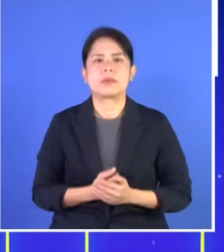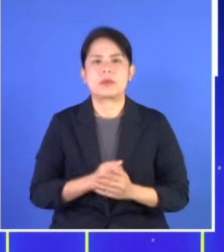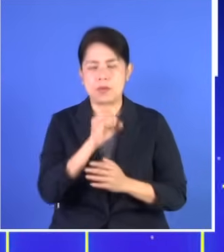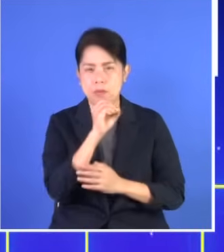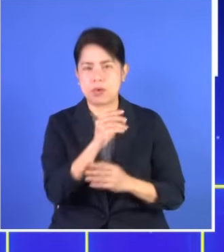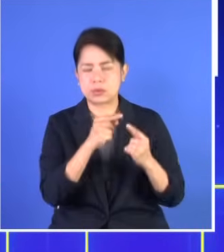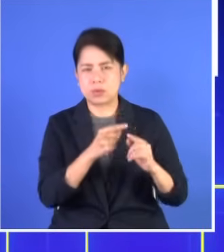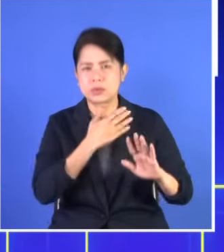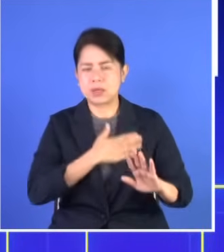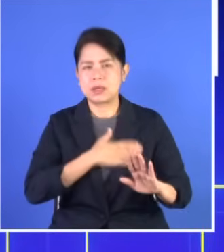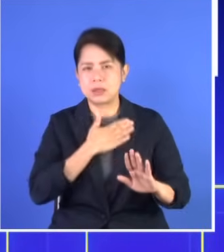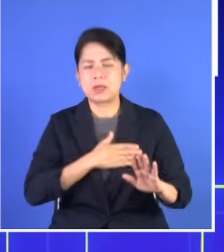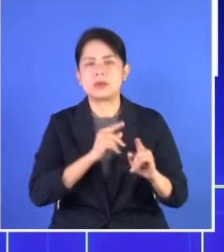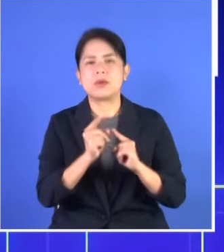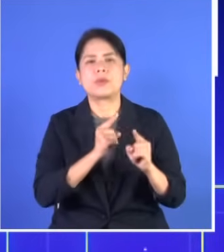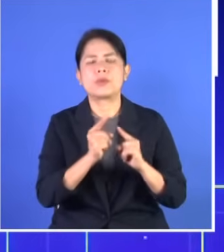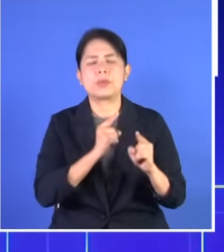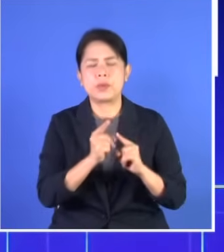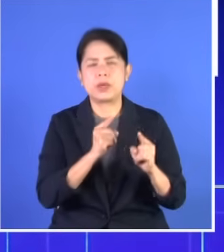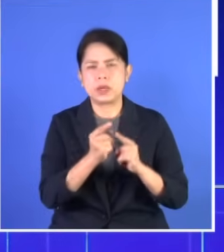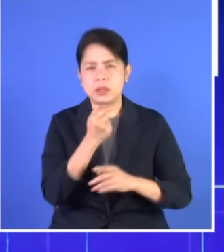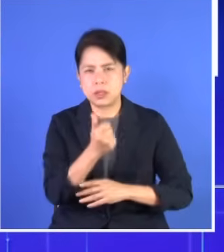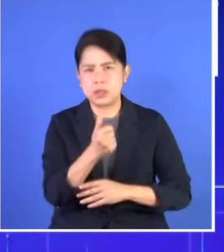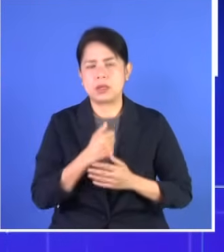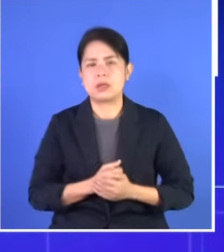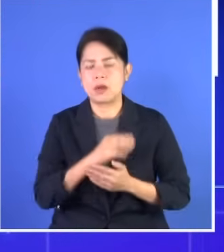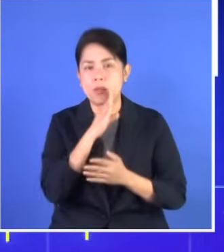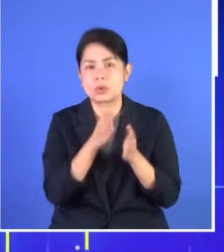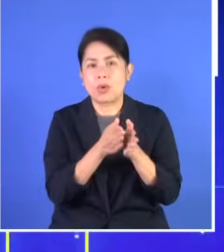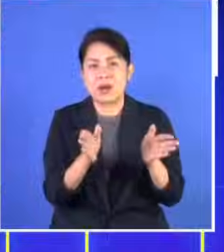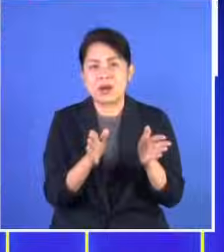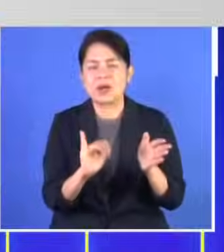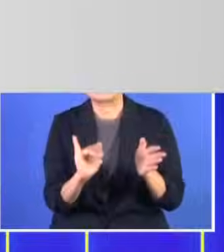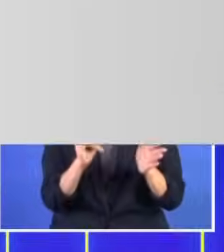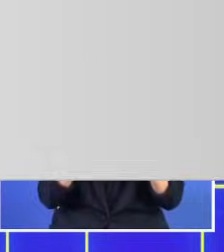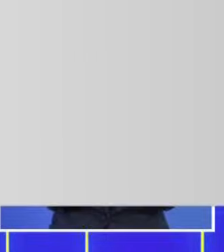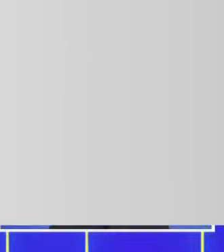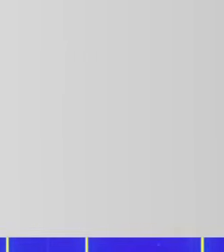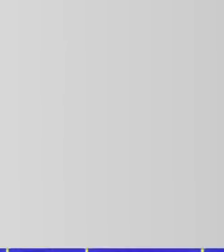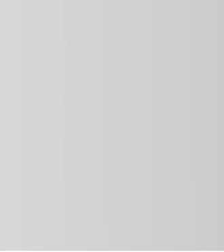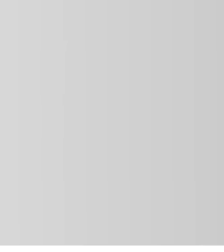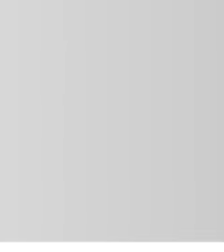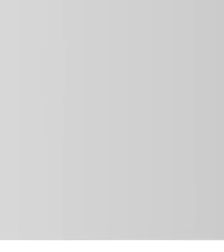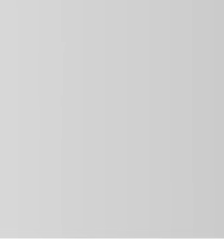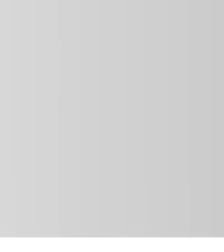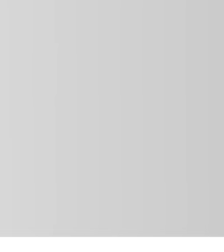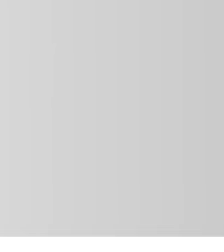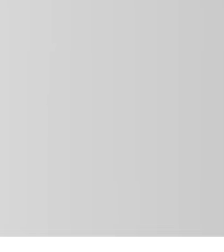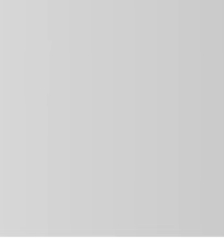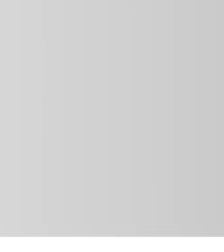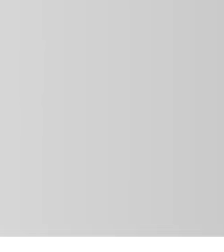าแบบว่าหนักหน่วงหนักหนาถึงขั้นต้องเลิกกันเนี่ยเจอกันคนละครึ่งทางเนาะลูกกำลังน่ารักเลยนะคะ